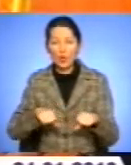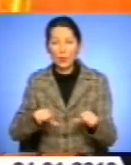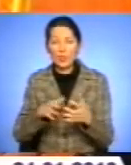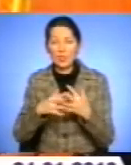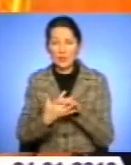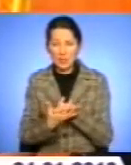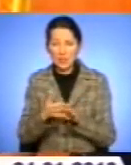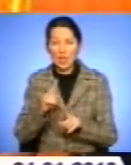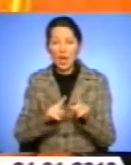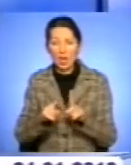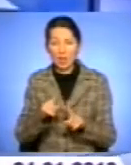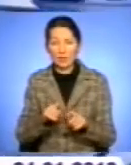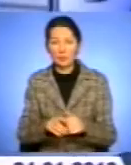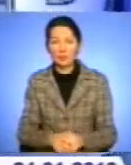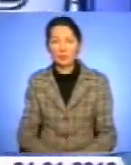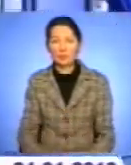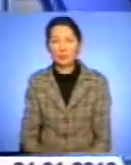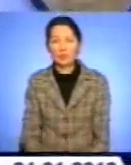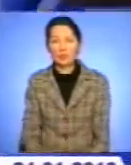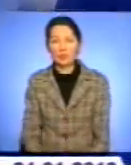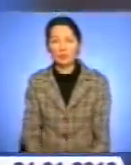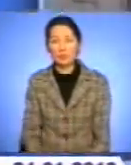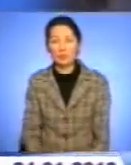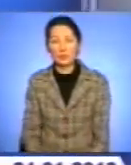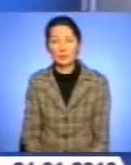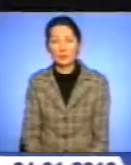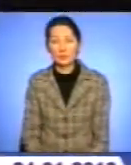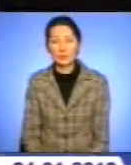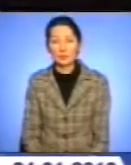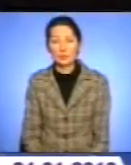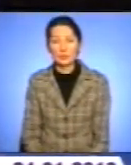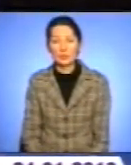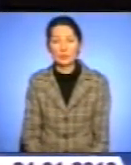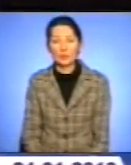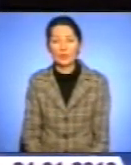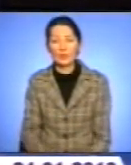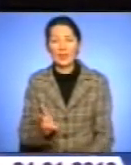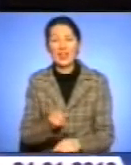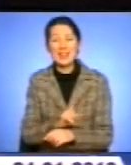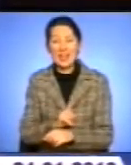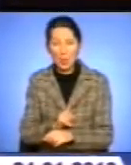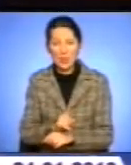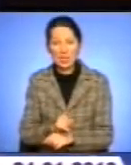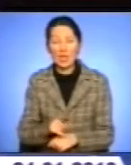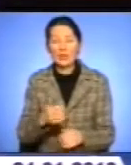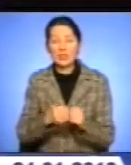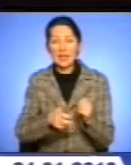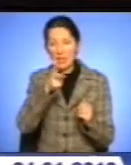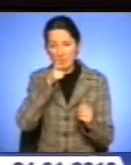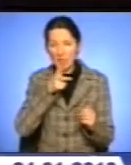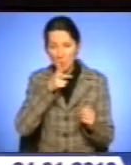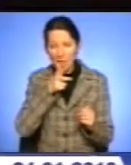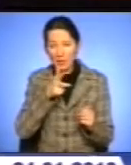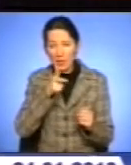він зуміє наладити конструктивну роботу всіма гілками влади, з місцевим самоврядуванням, з районною